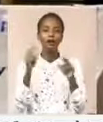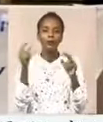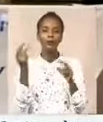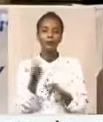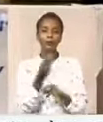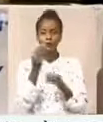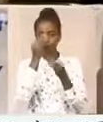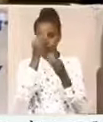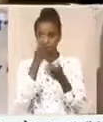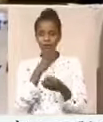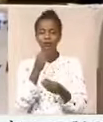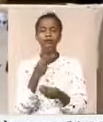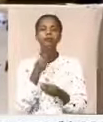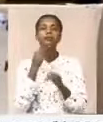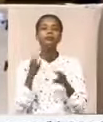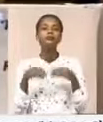እውቅና